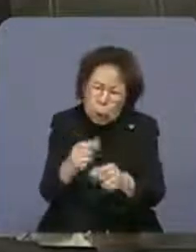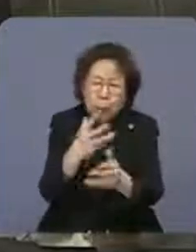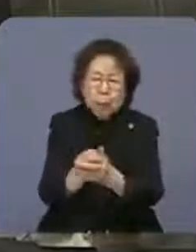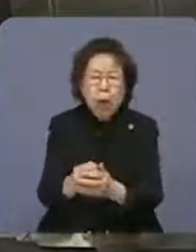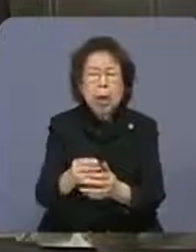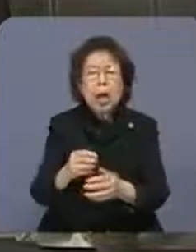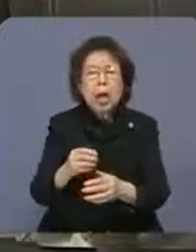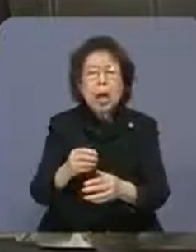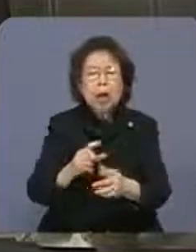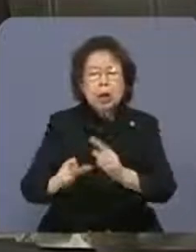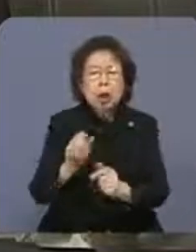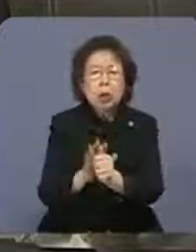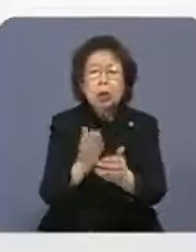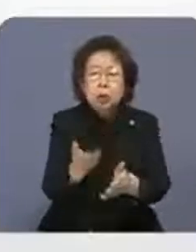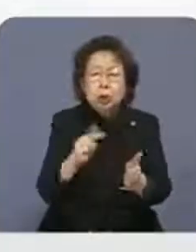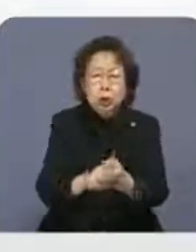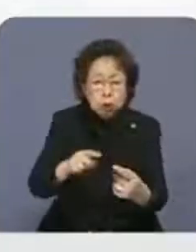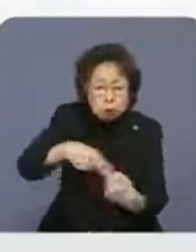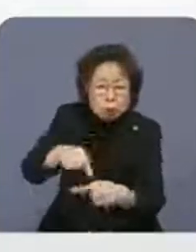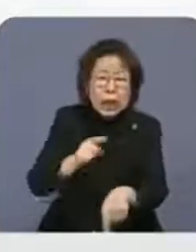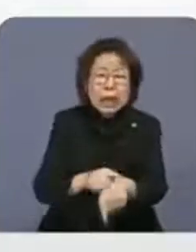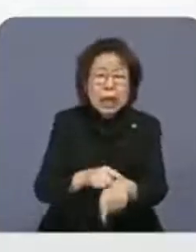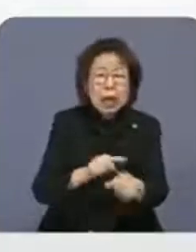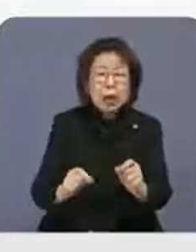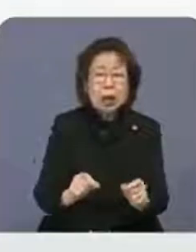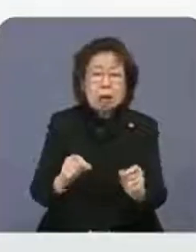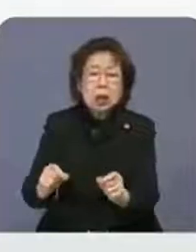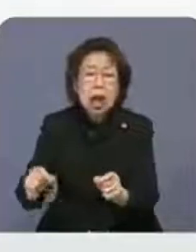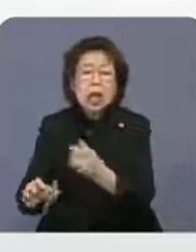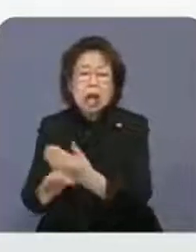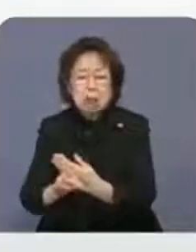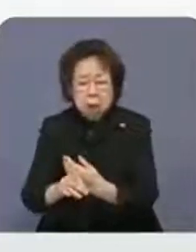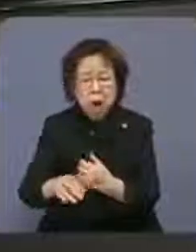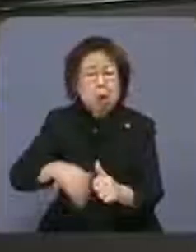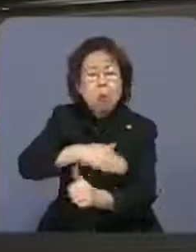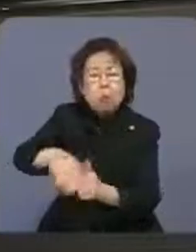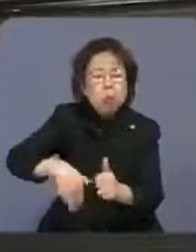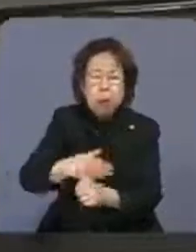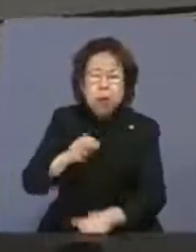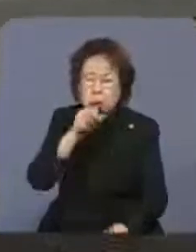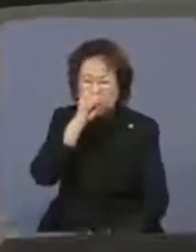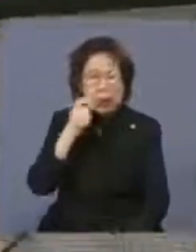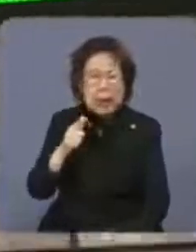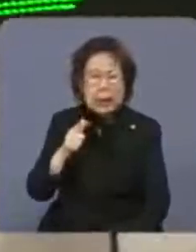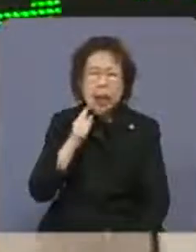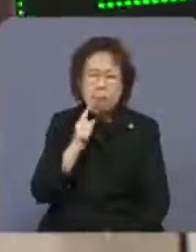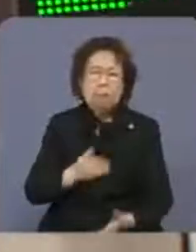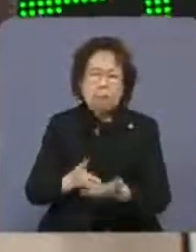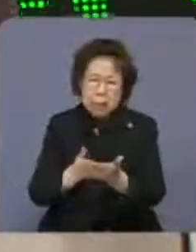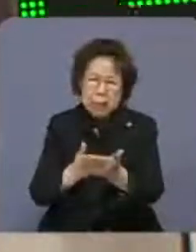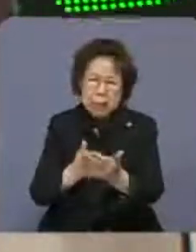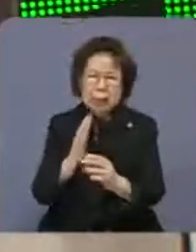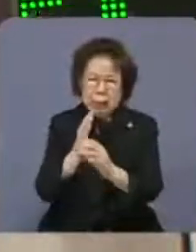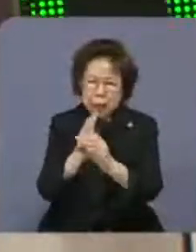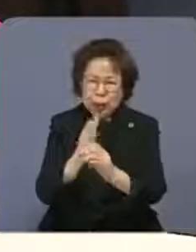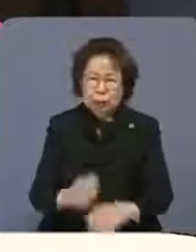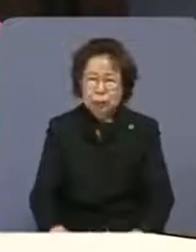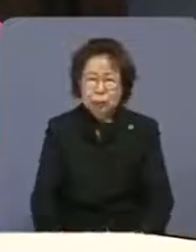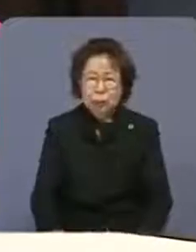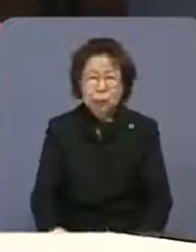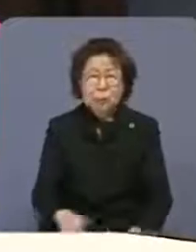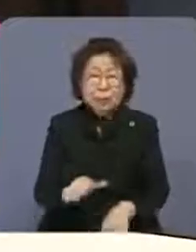인력 대책으로 돌봄 교실 운영 시간만 연장하면 근무 여건이 더 나빠질 것이라고 주장했습니다.